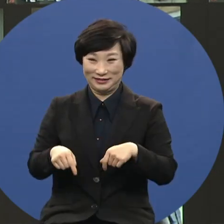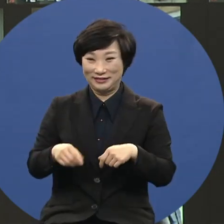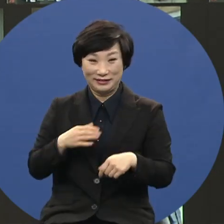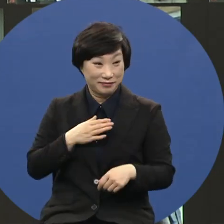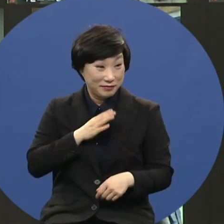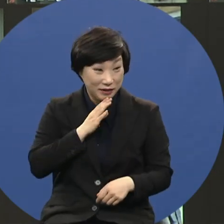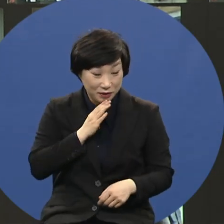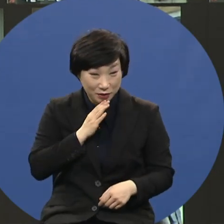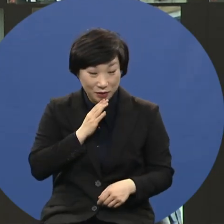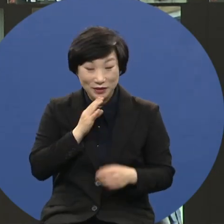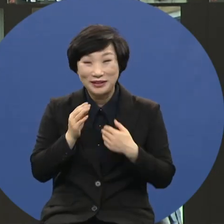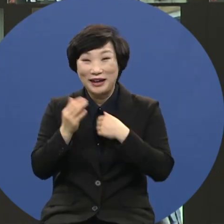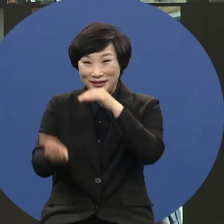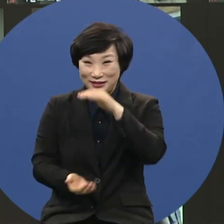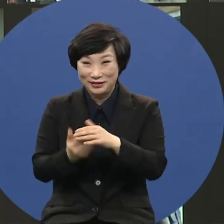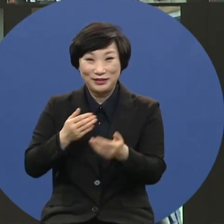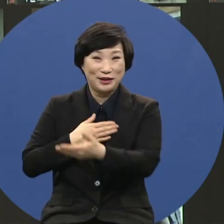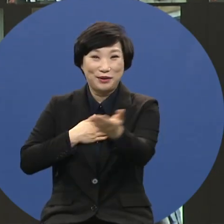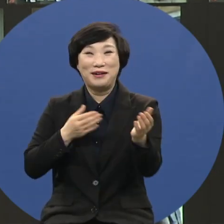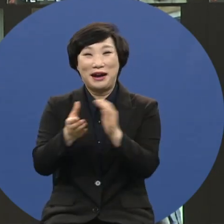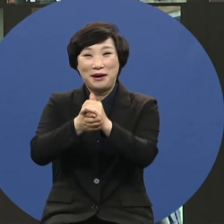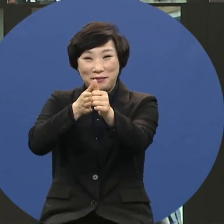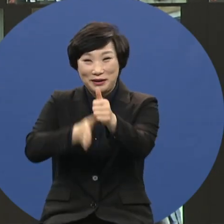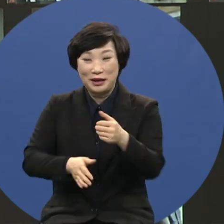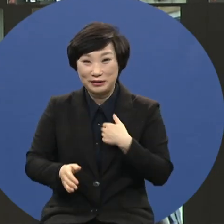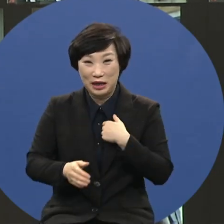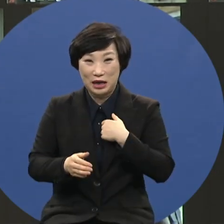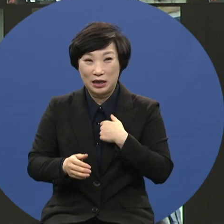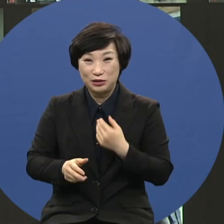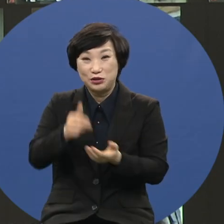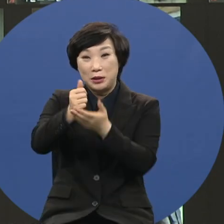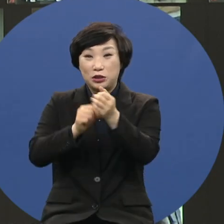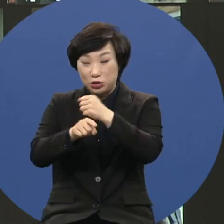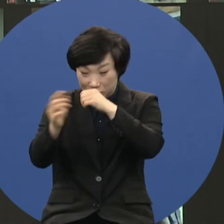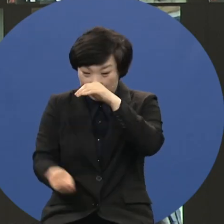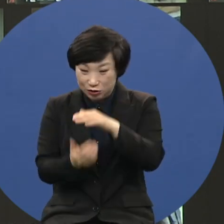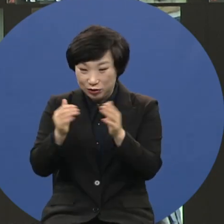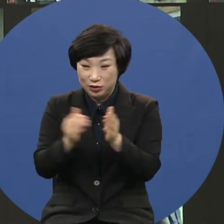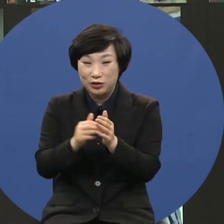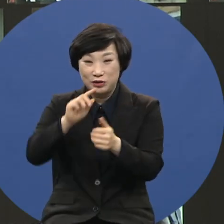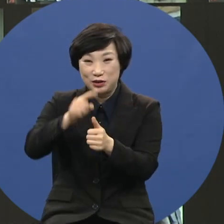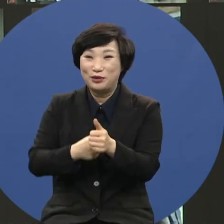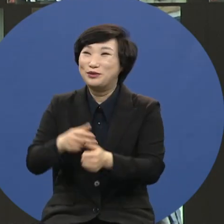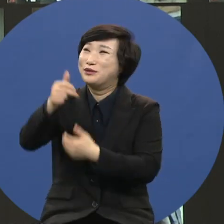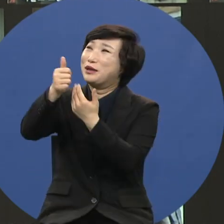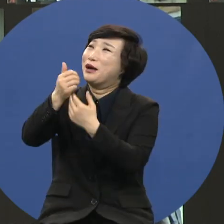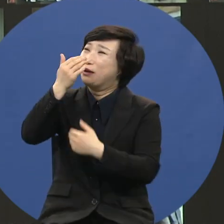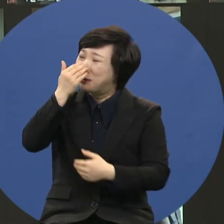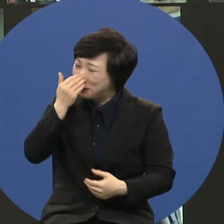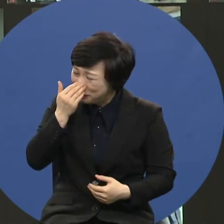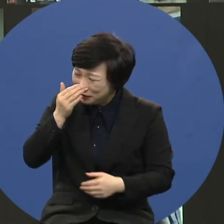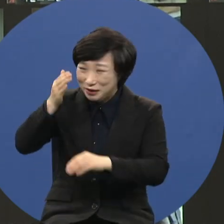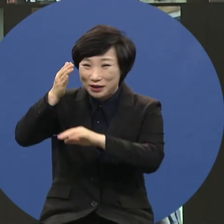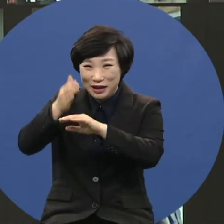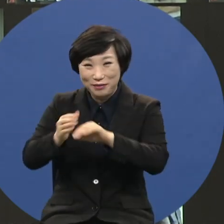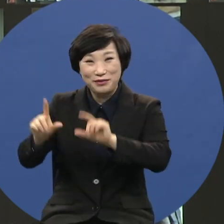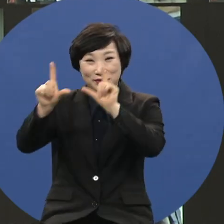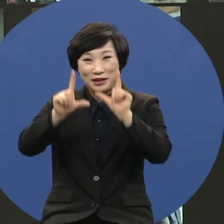네. 이루어졌다면 얼마나 그분 앞에 겸손해야 되겠어. 얼마나 감사하며 살아야